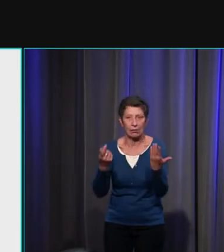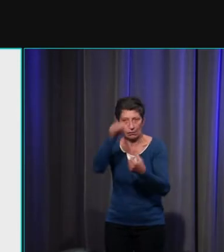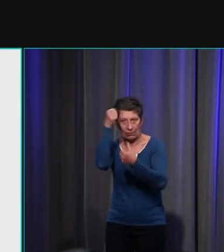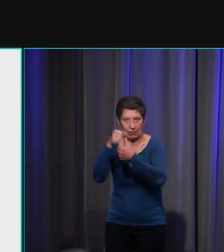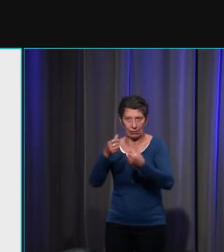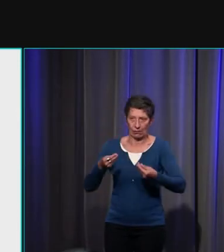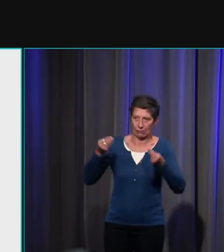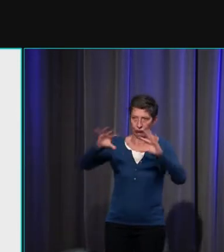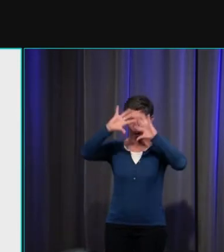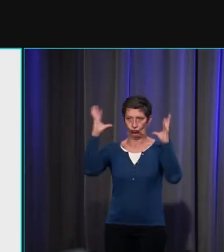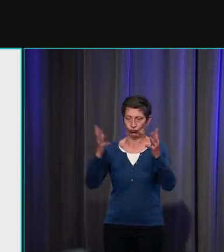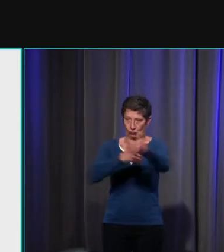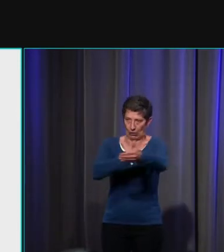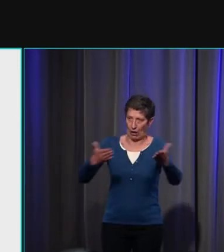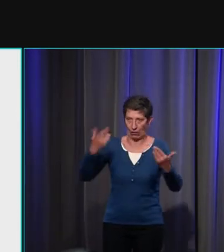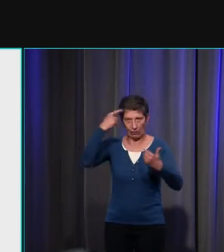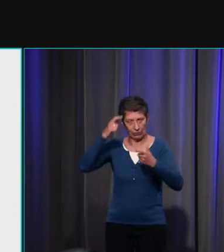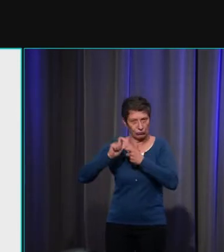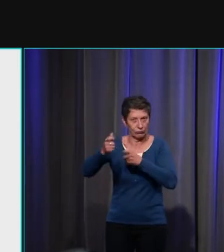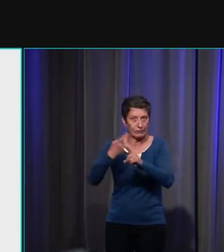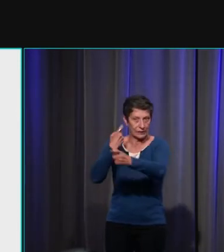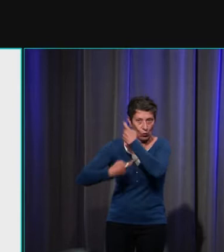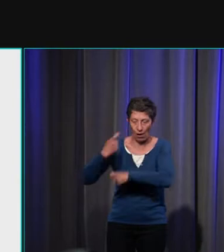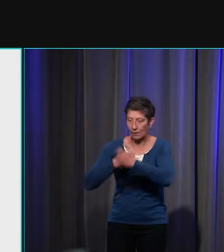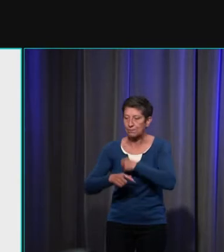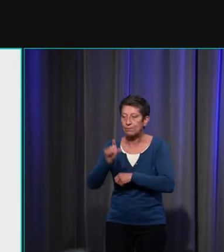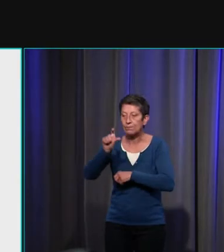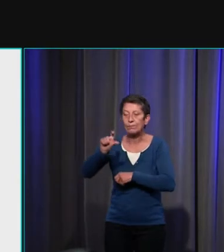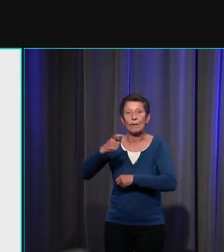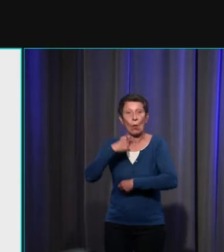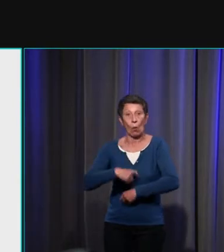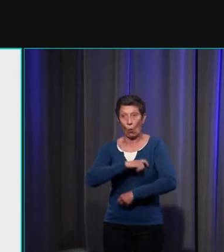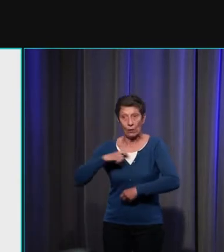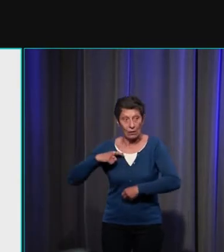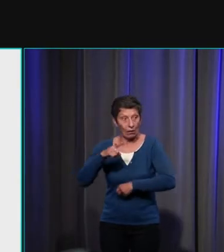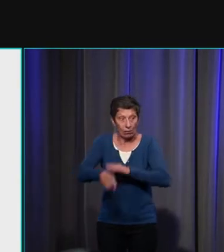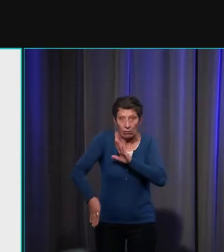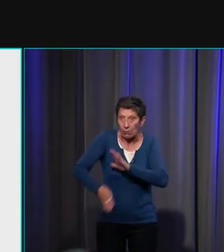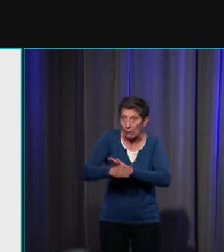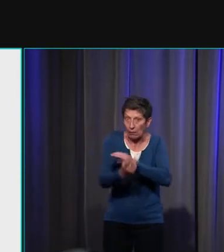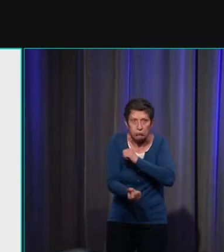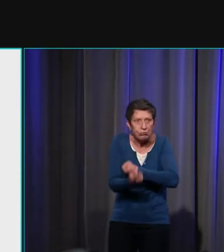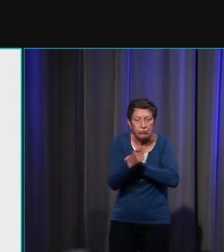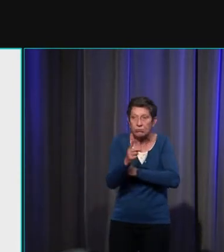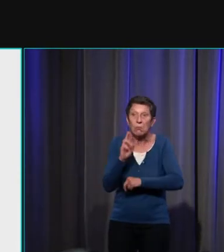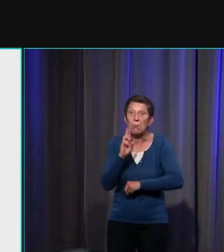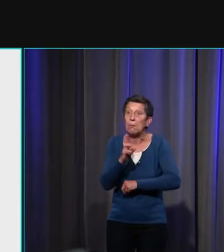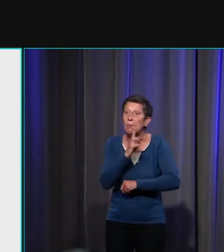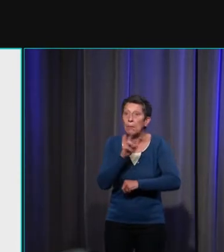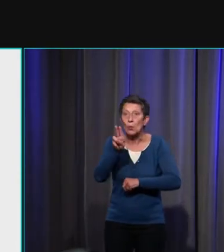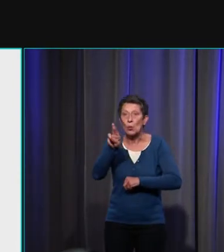le cadre chronologique en tête la croisade par d'une façon assez inattendue le pape urbain ii